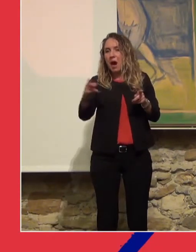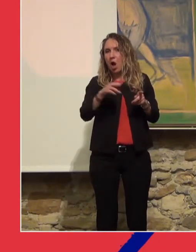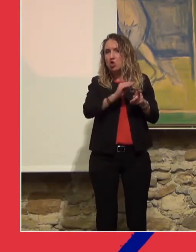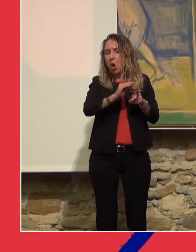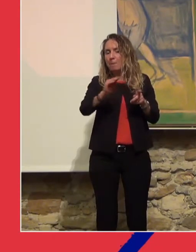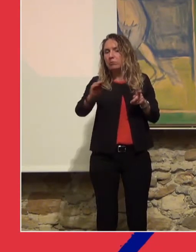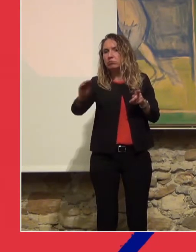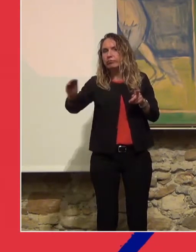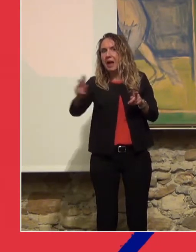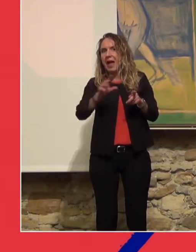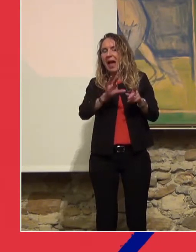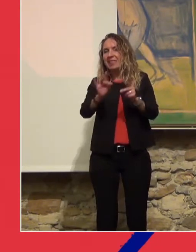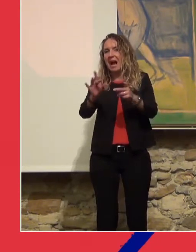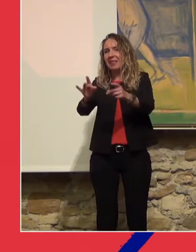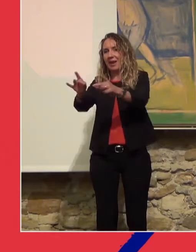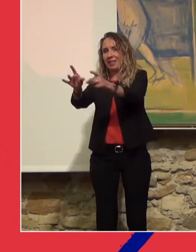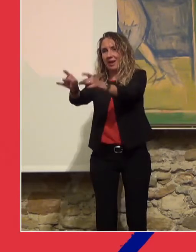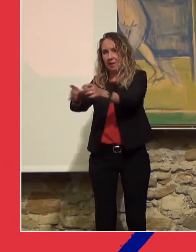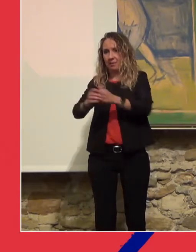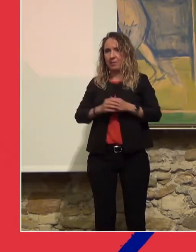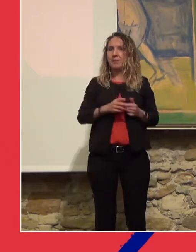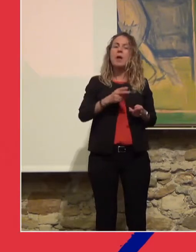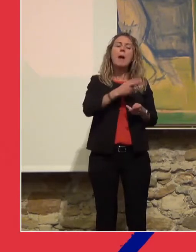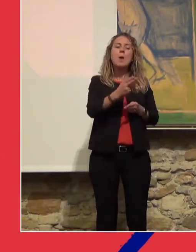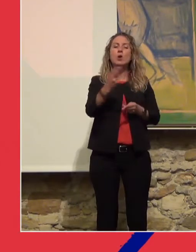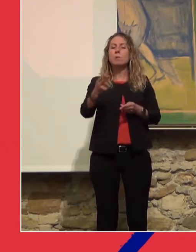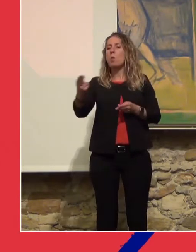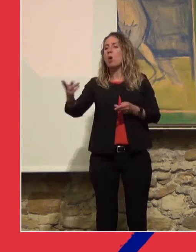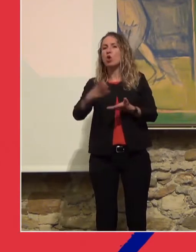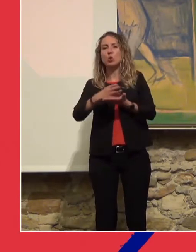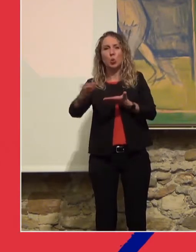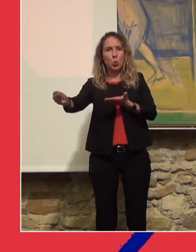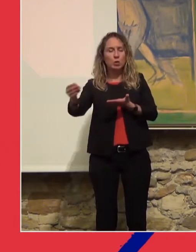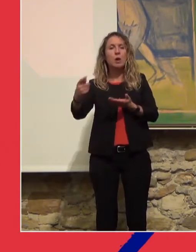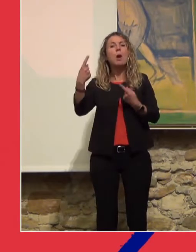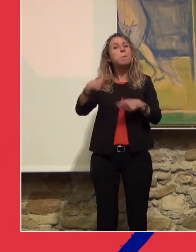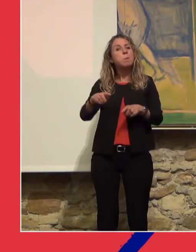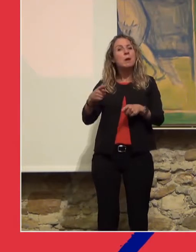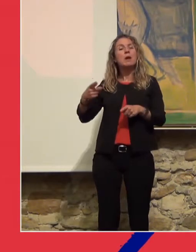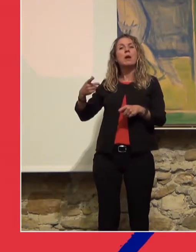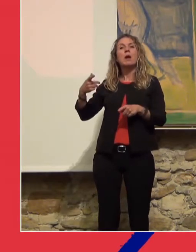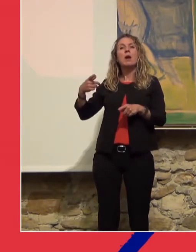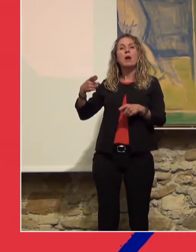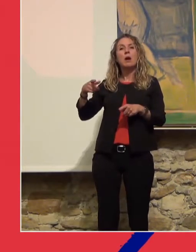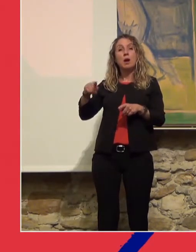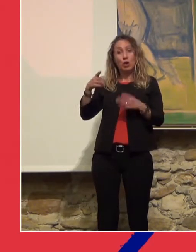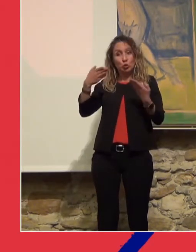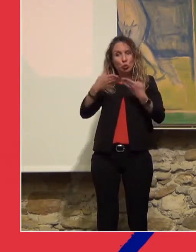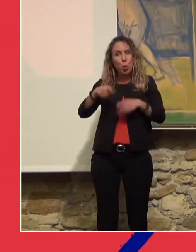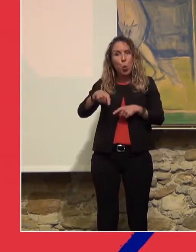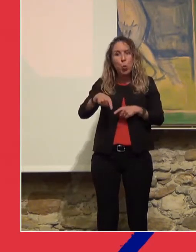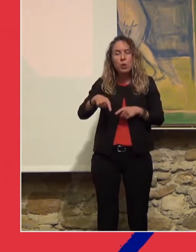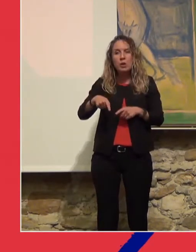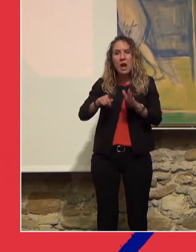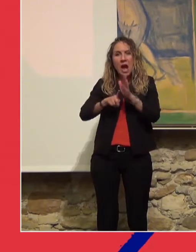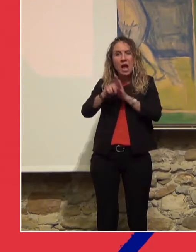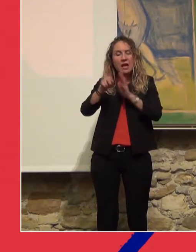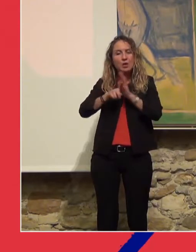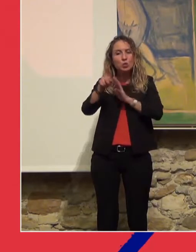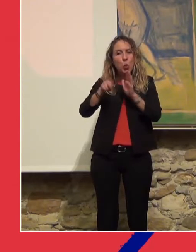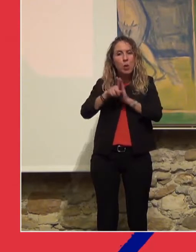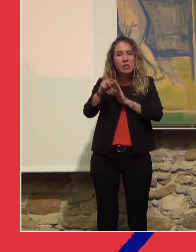un'ampia discussione nel mondo scientifico sulla pericolosità di questi studi tesi a creare